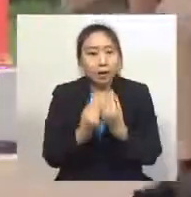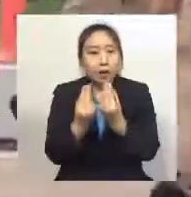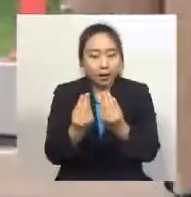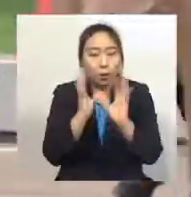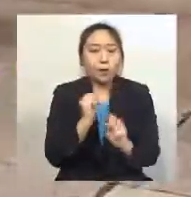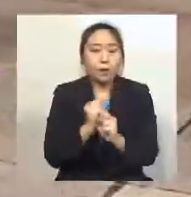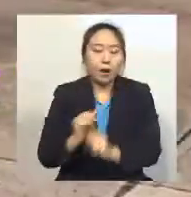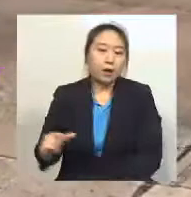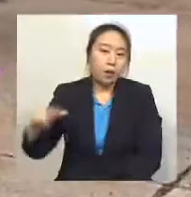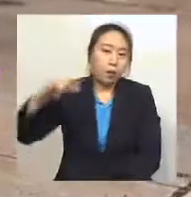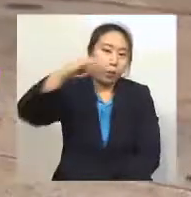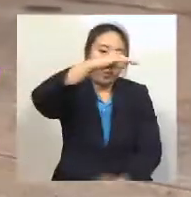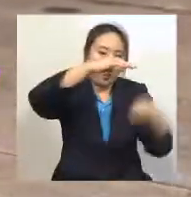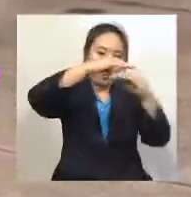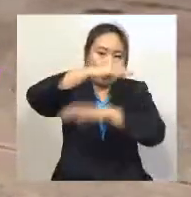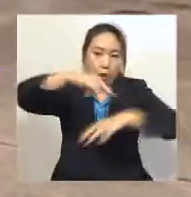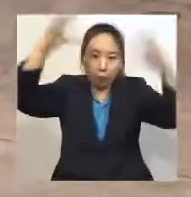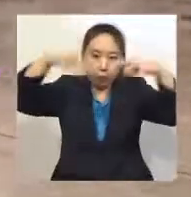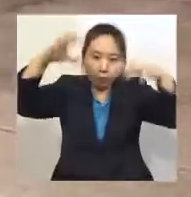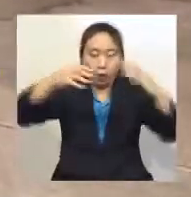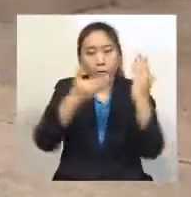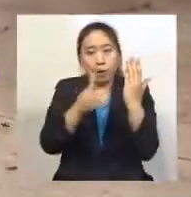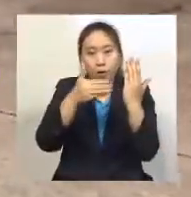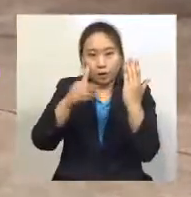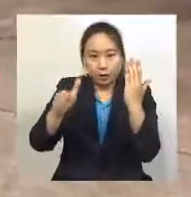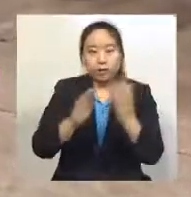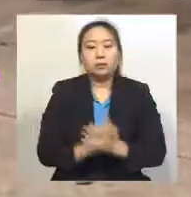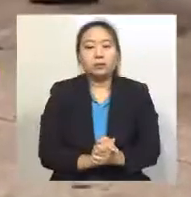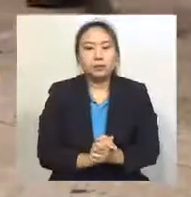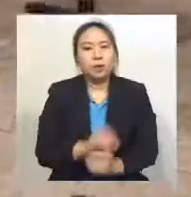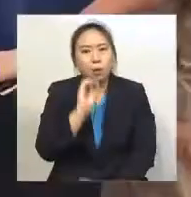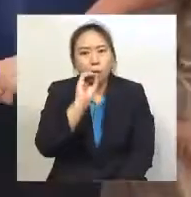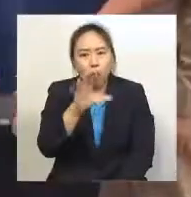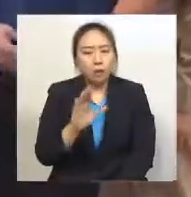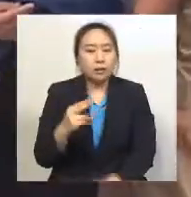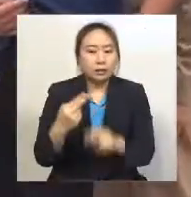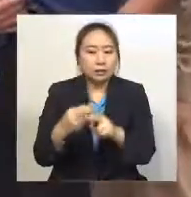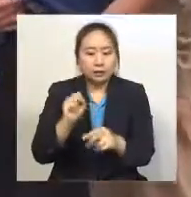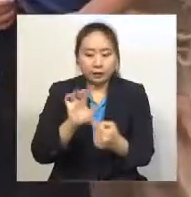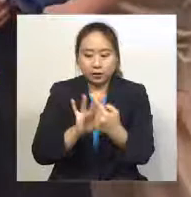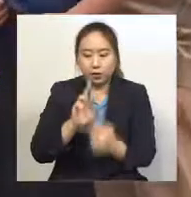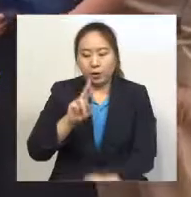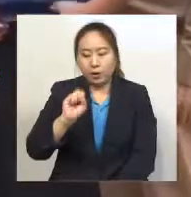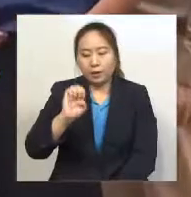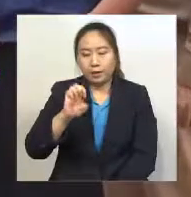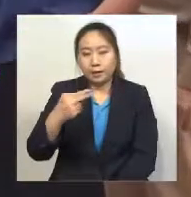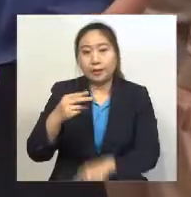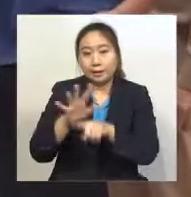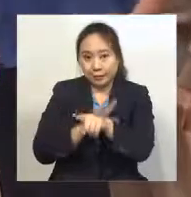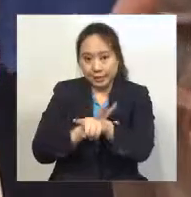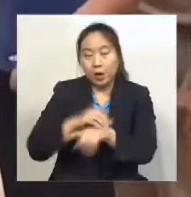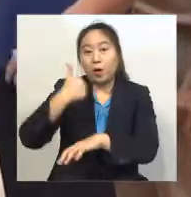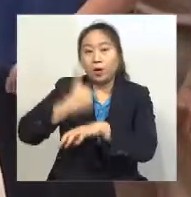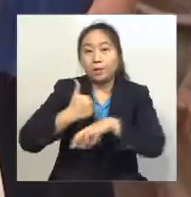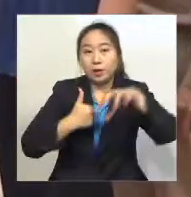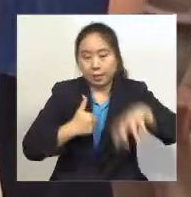าหน้าที่ทำฝนหลวงของศูนย์ปฏิบัติการฝนหลวงภาคตะวันออกเฉียงเหนือโดยได้ย้ำนะครับกับนายสุรศรีกิติมนทนอธิบดีกรมฝนห